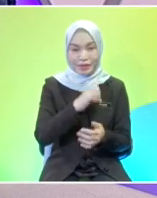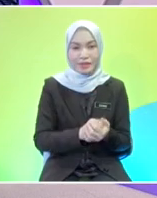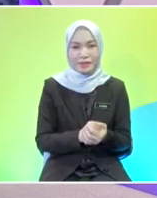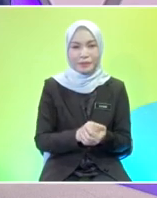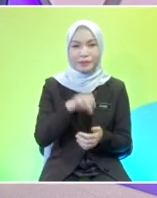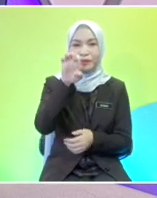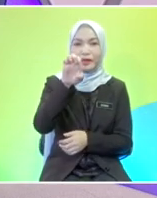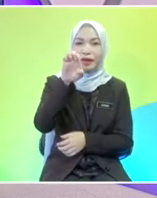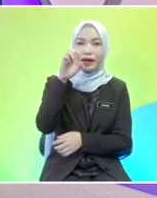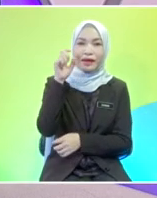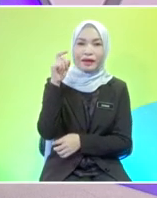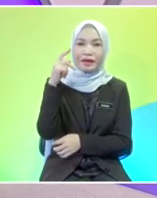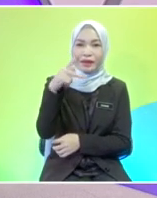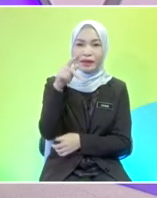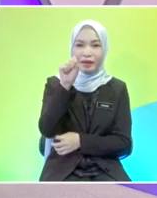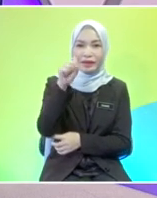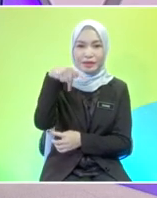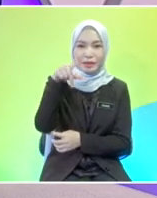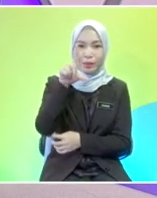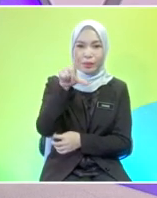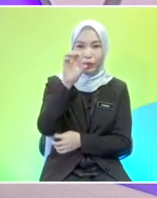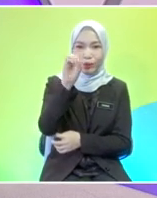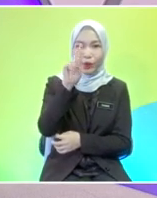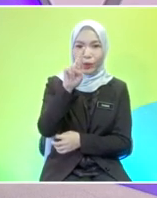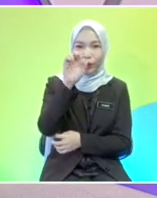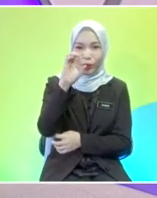kemudian pergi lagi satu tempat lain